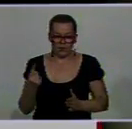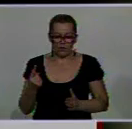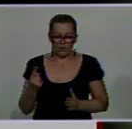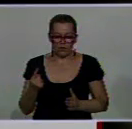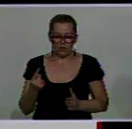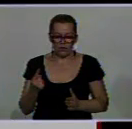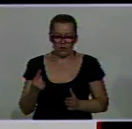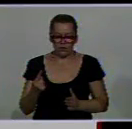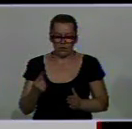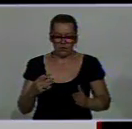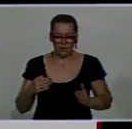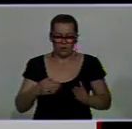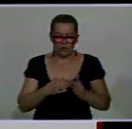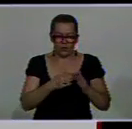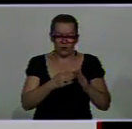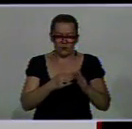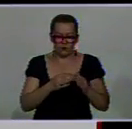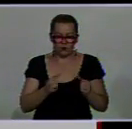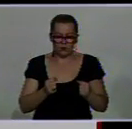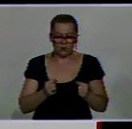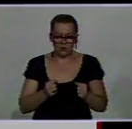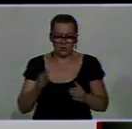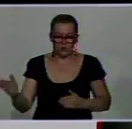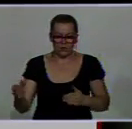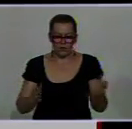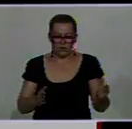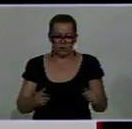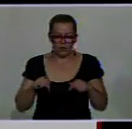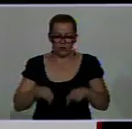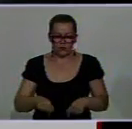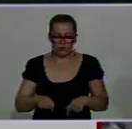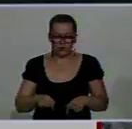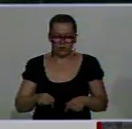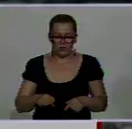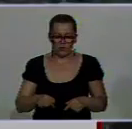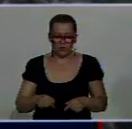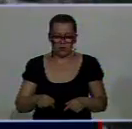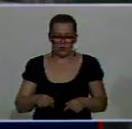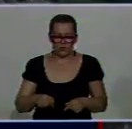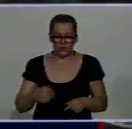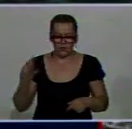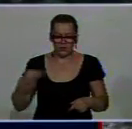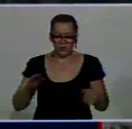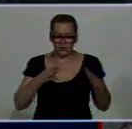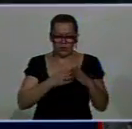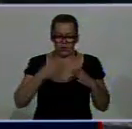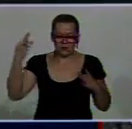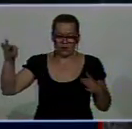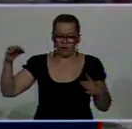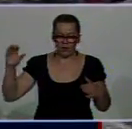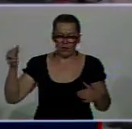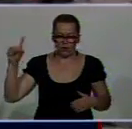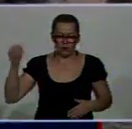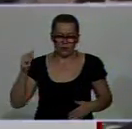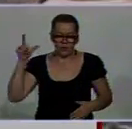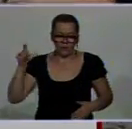cu dealurile din stânga-dreapta acestei aluni. 10 case au fost până acum evacuate la alunu.